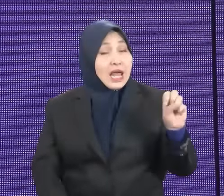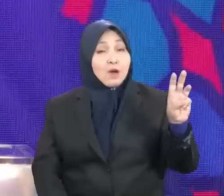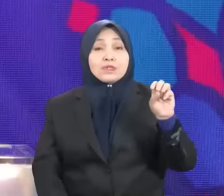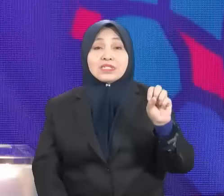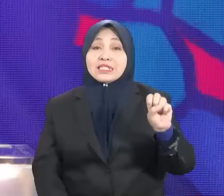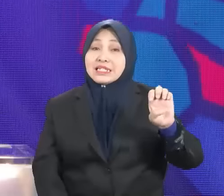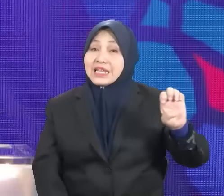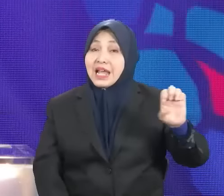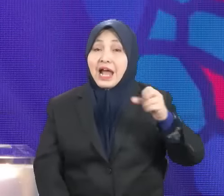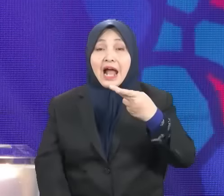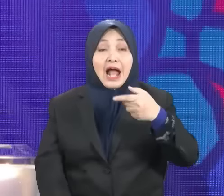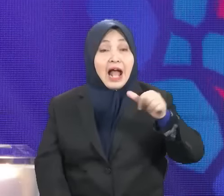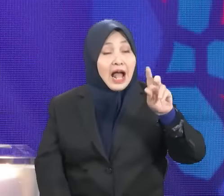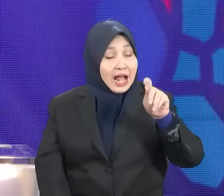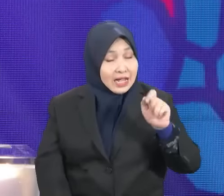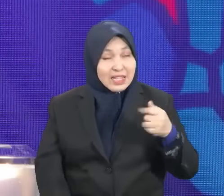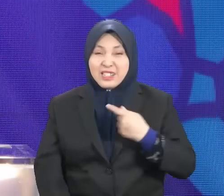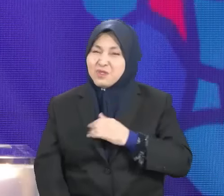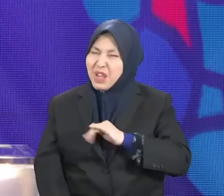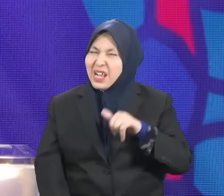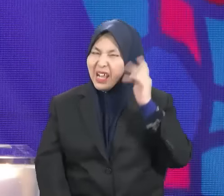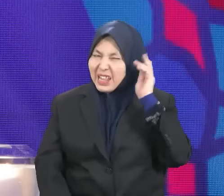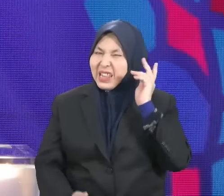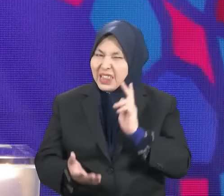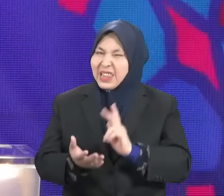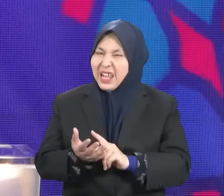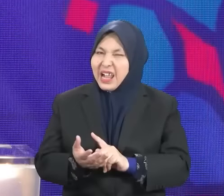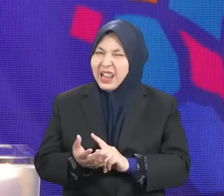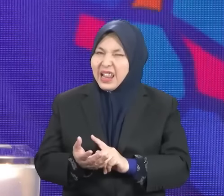sehat inilah kenal sama saya